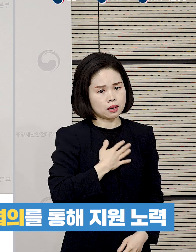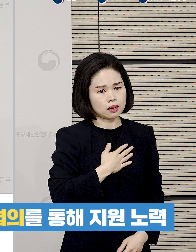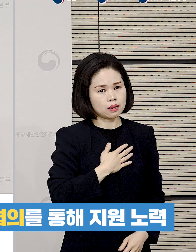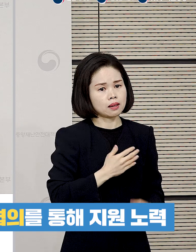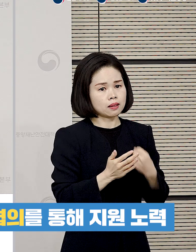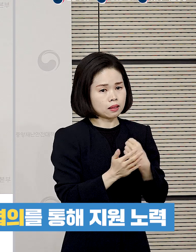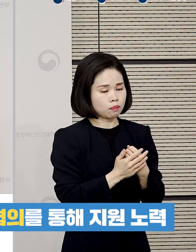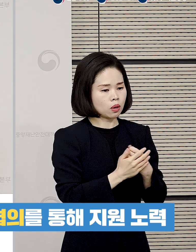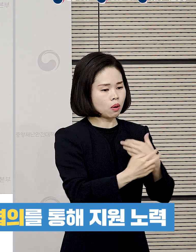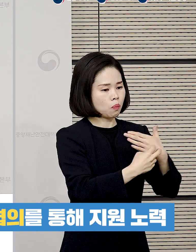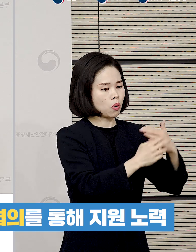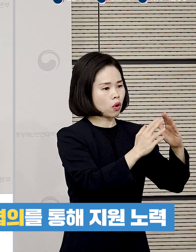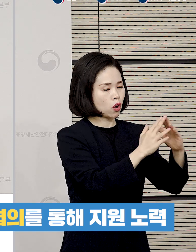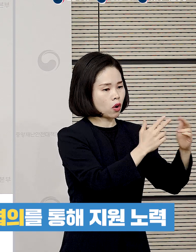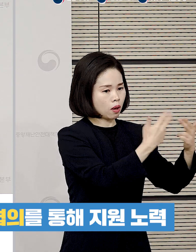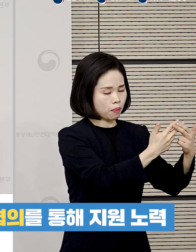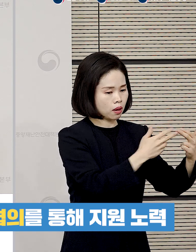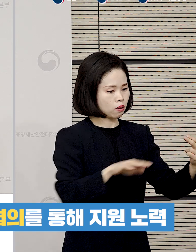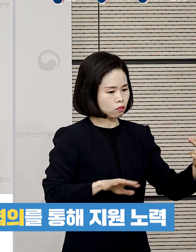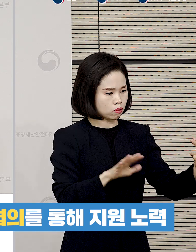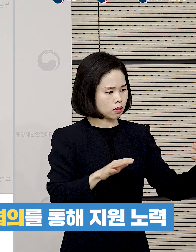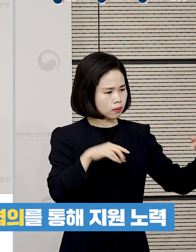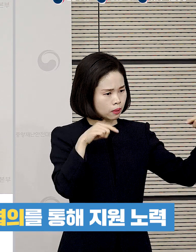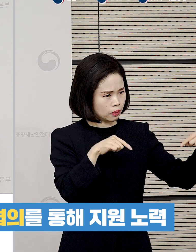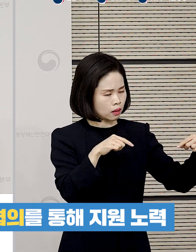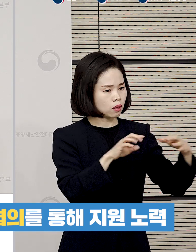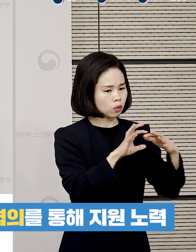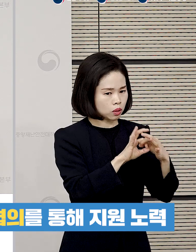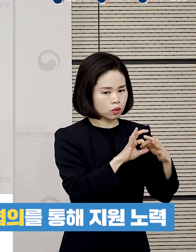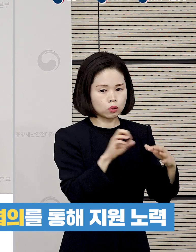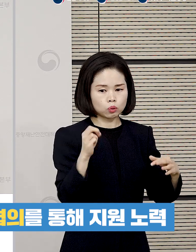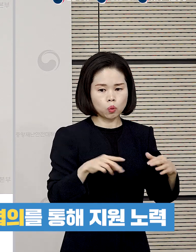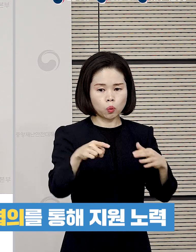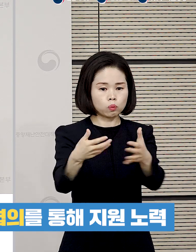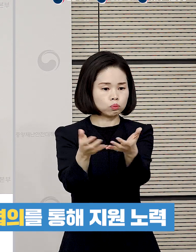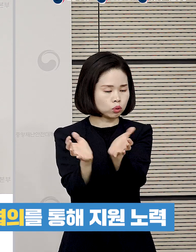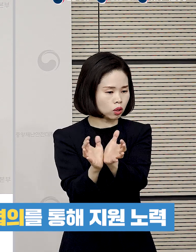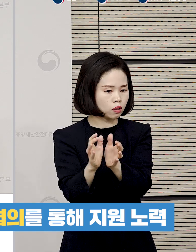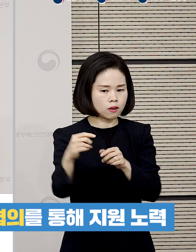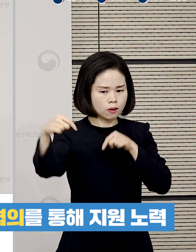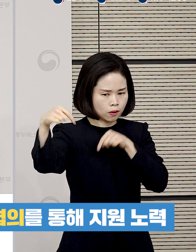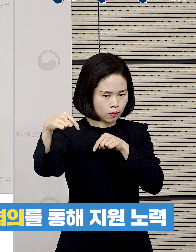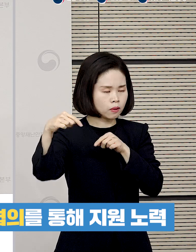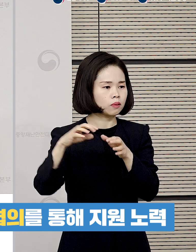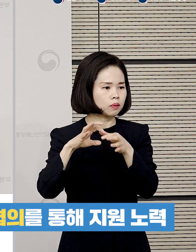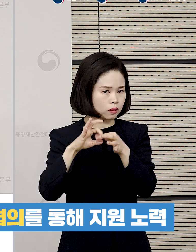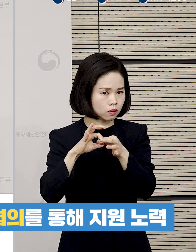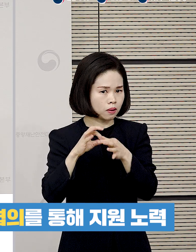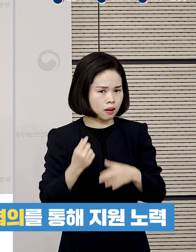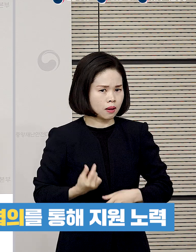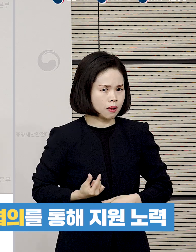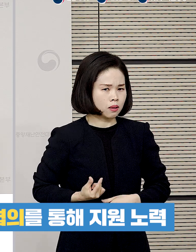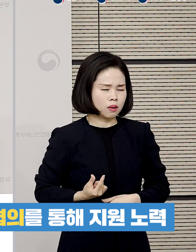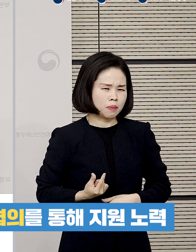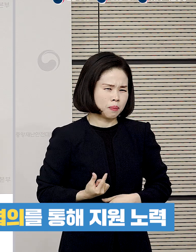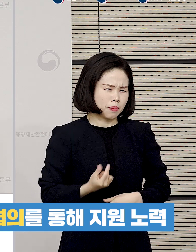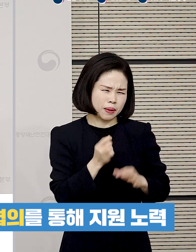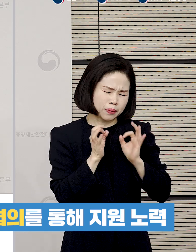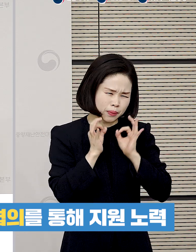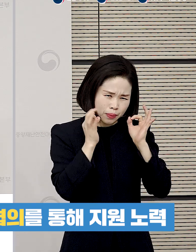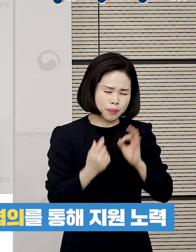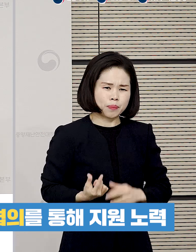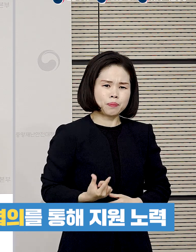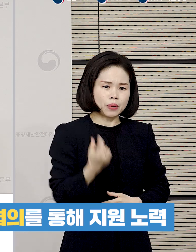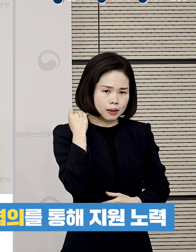상황이라는 점을 말씀드리고, 병원계와의 협의를 통해서 그리고 부처 간의 긴밀한 협조를